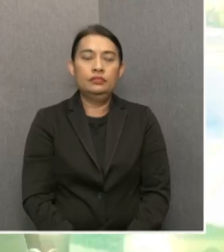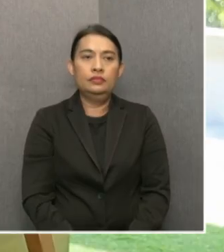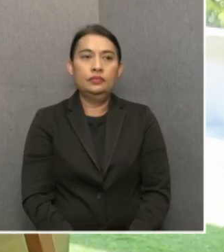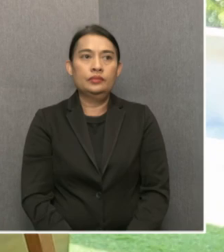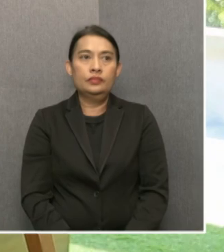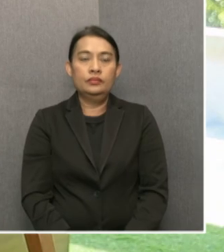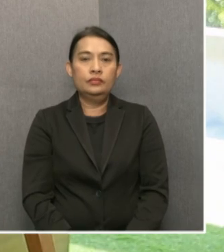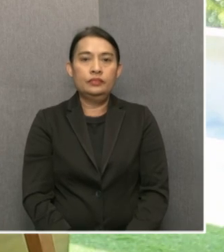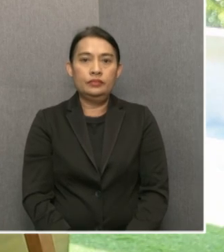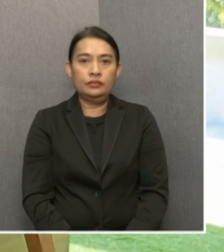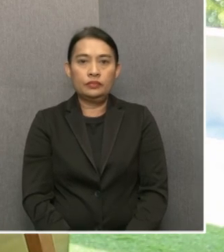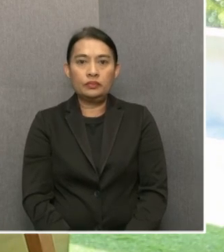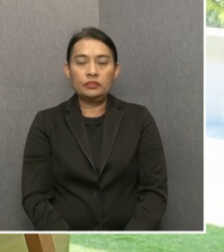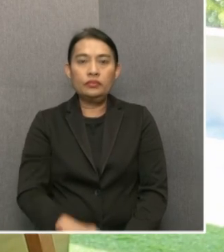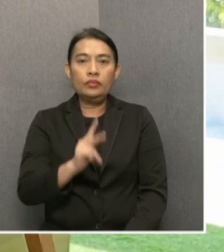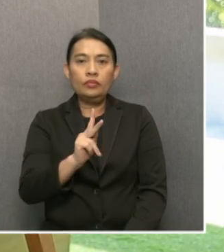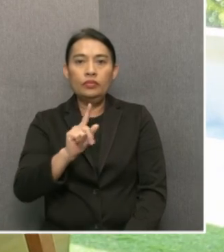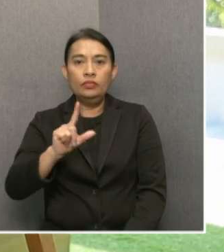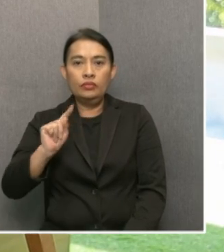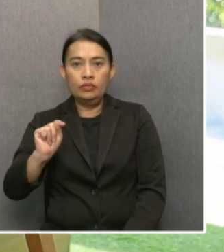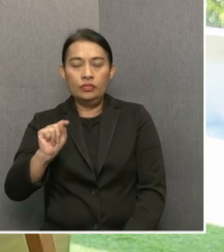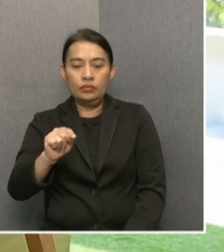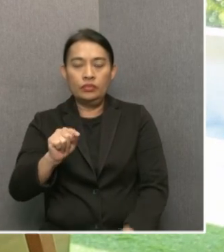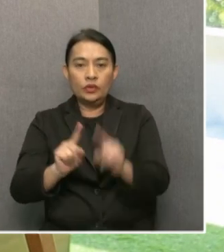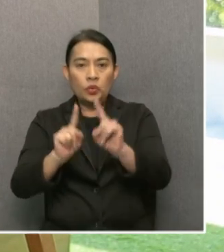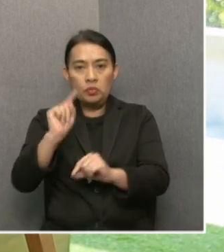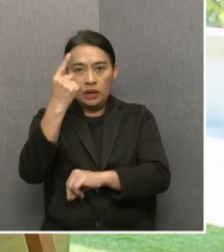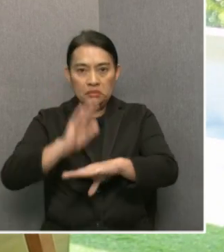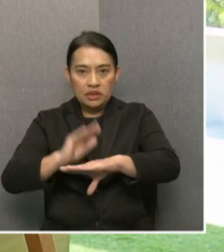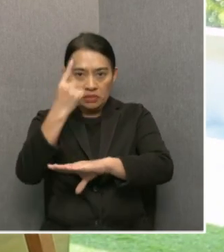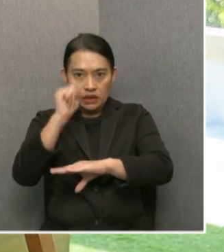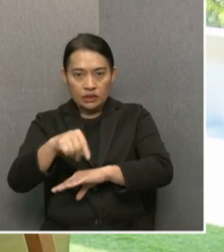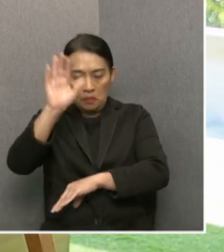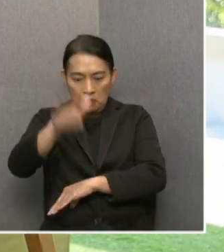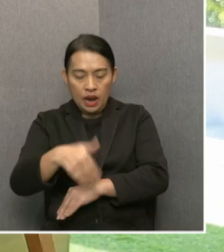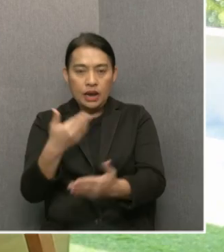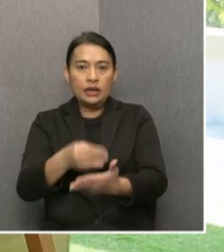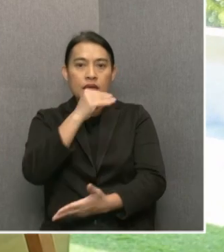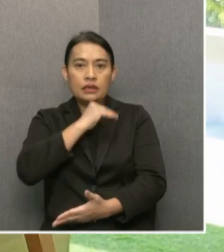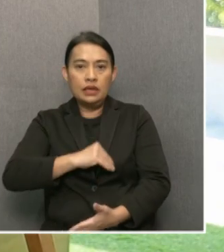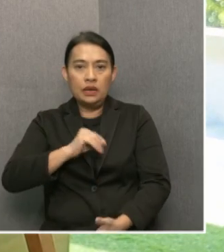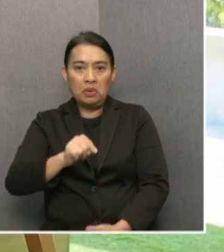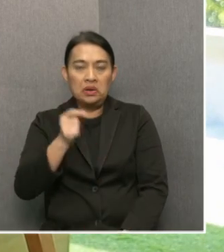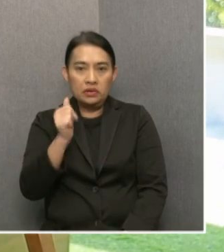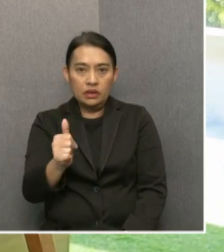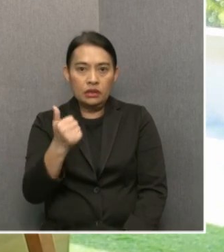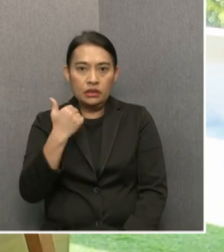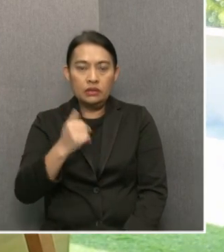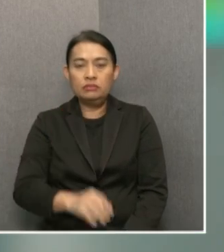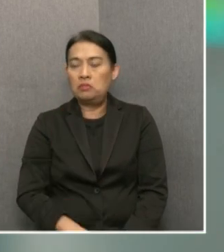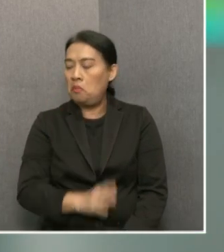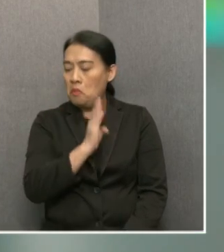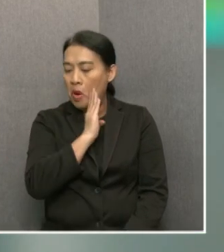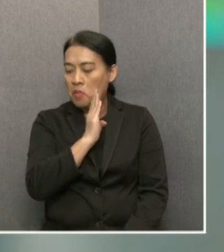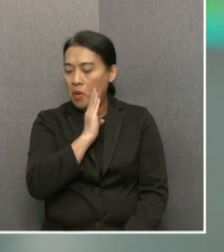มีการบอกว่ากลต.ค่ะชวนนักเทรดมือใหม่มาเทรดหุ้นรายวันกำไรสูงเรื่องนี้เป็นเรื่องจริงหรือไม่คะ ไม่จริงค่ะ